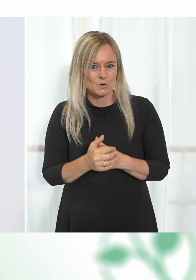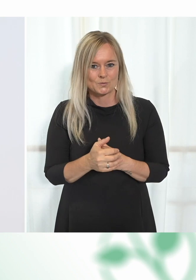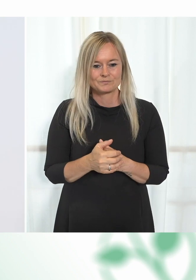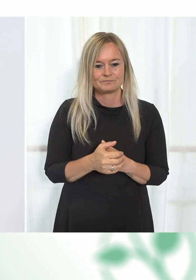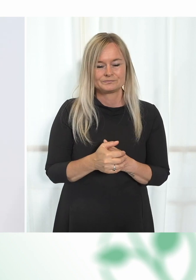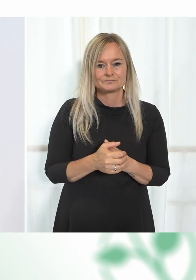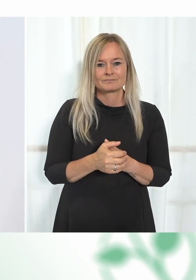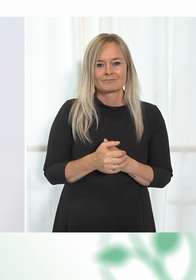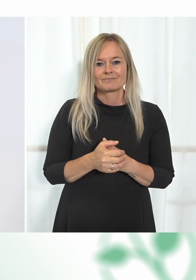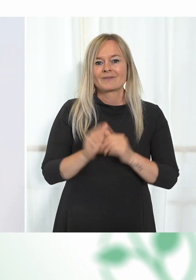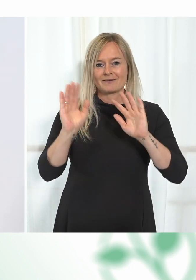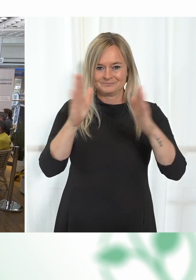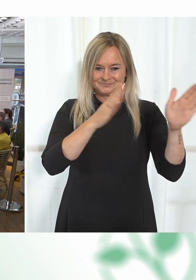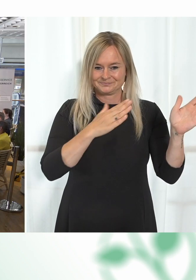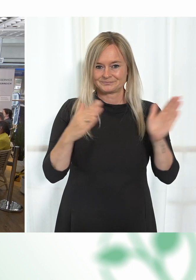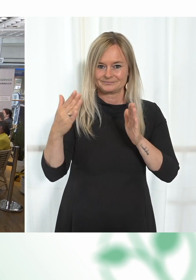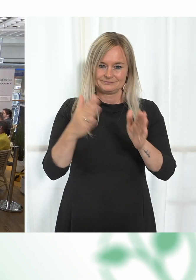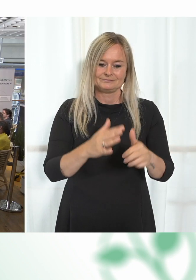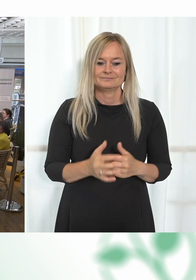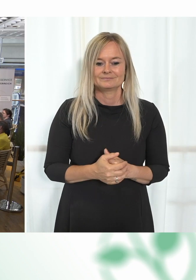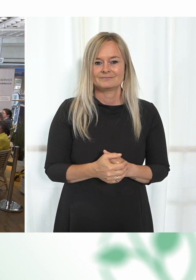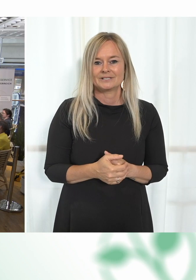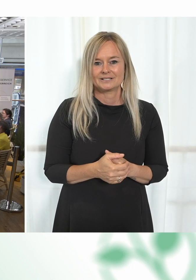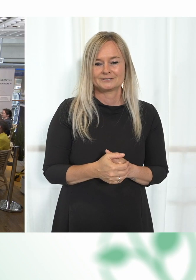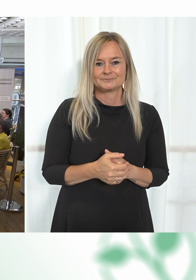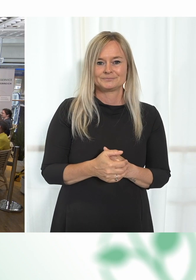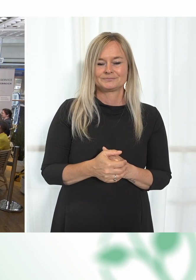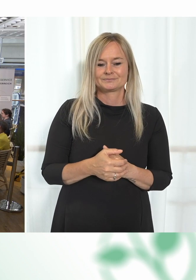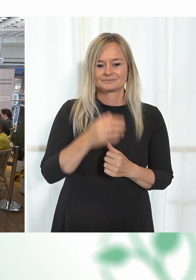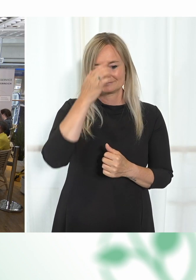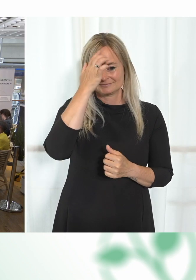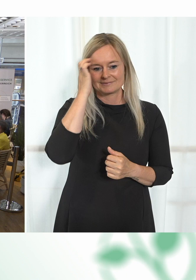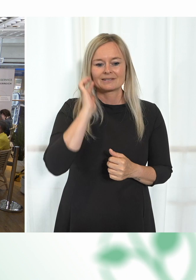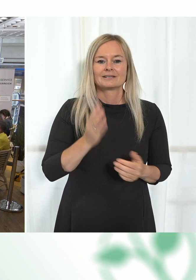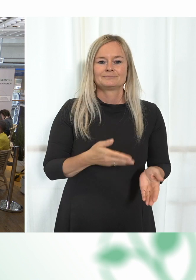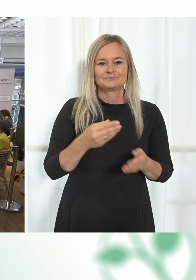natürlich auch noch ein Applaus auf dem Weg zurück zu Ihrem gemütlichen